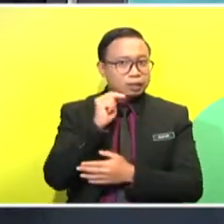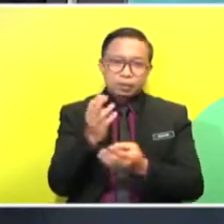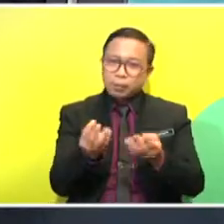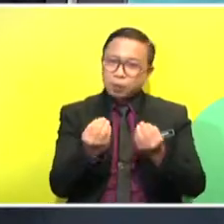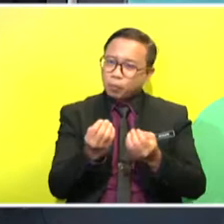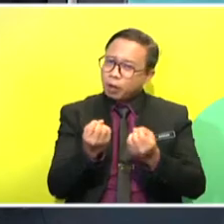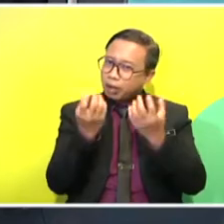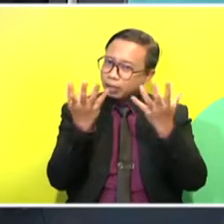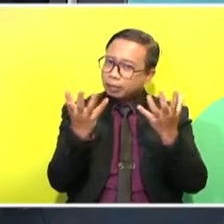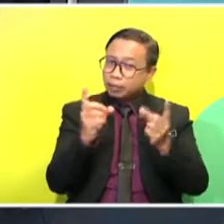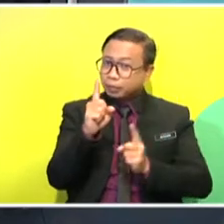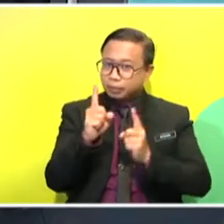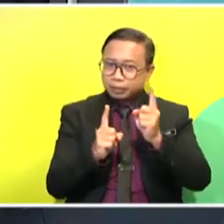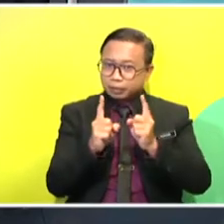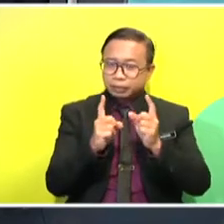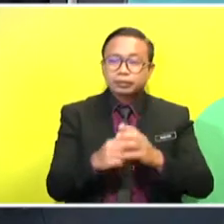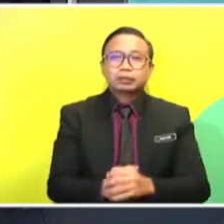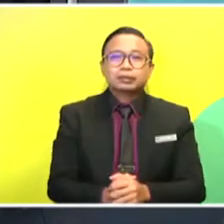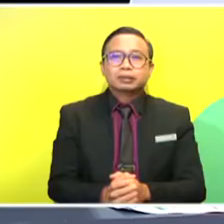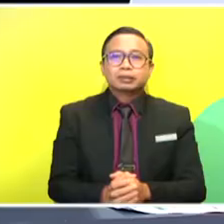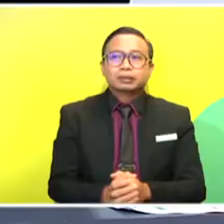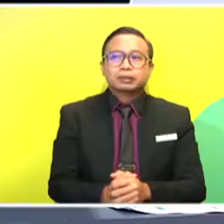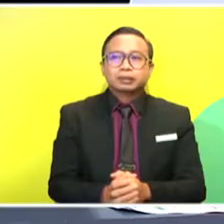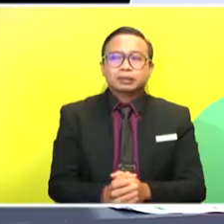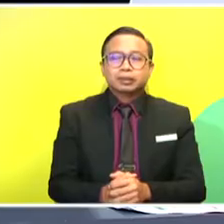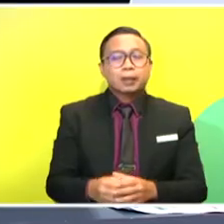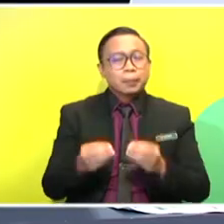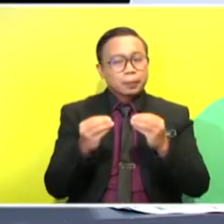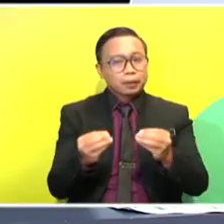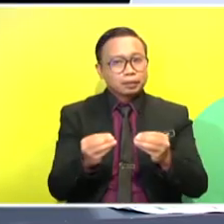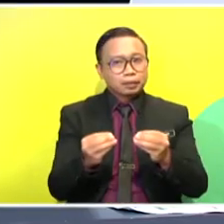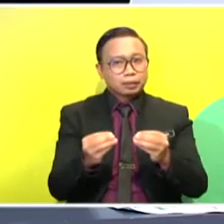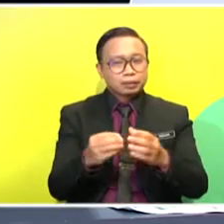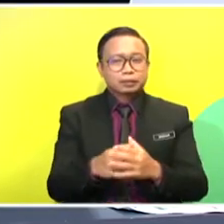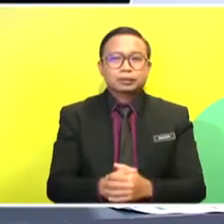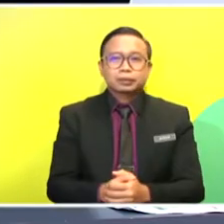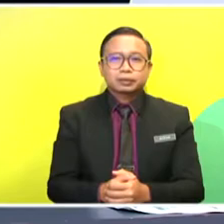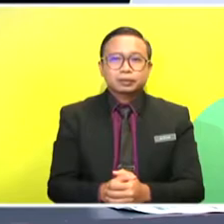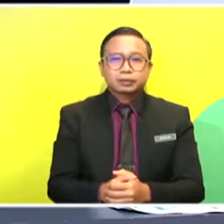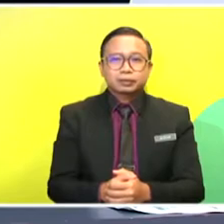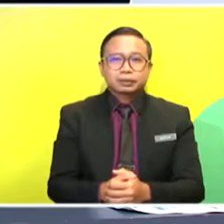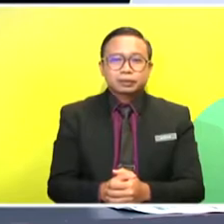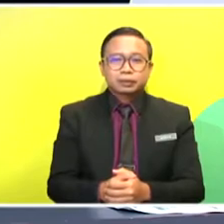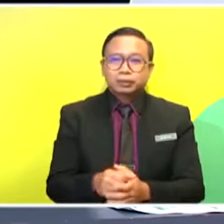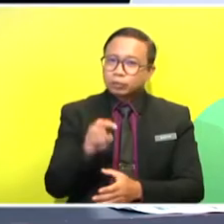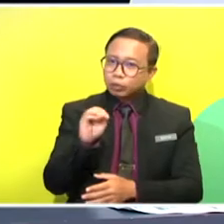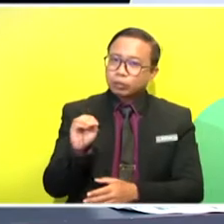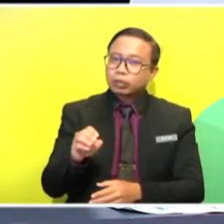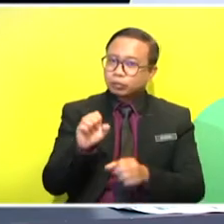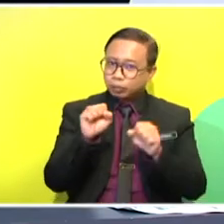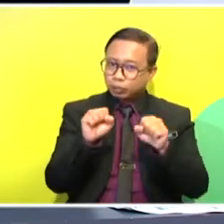bintang. Ya, ada boleh? Banyak ni. Jadi kalau Nisa memberi interaktif yang baik kepada cikgu dalam sesi pembelajaran, akan